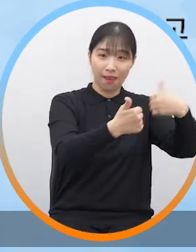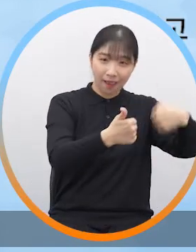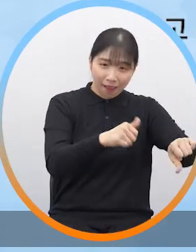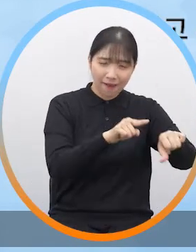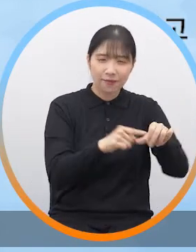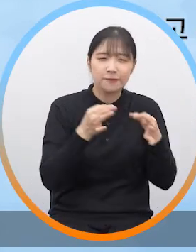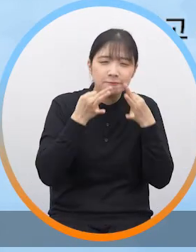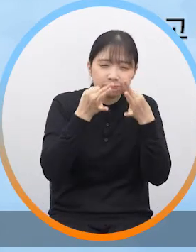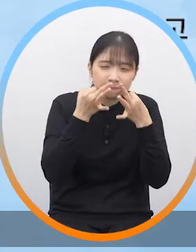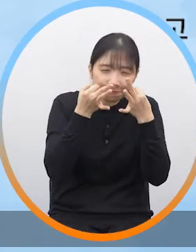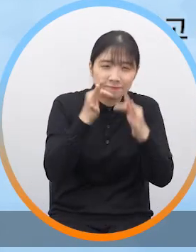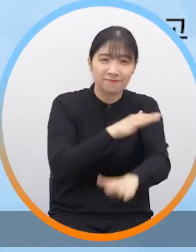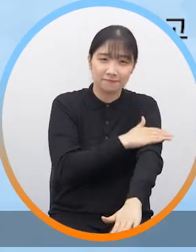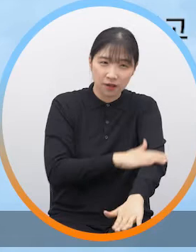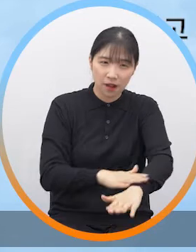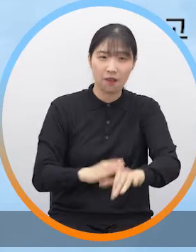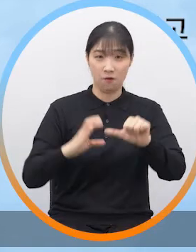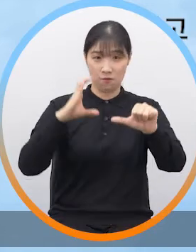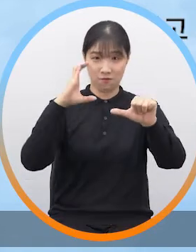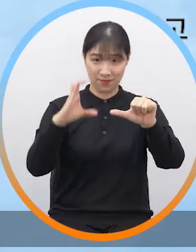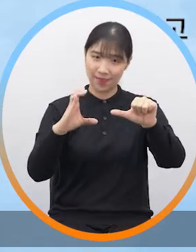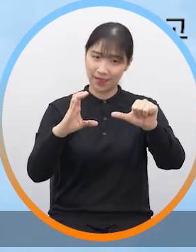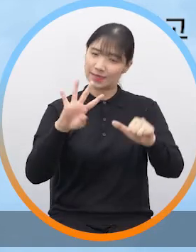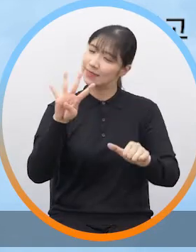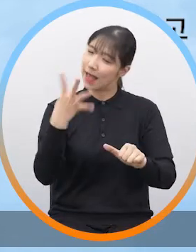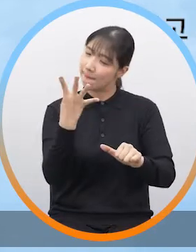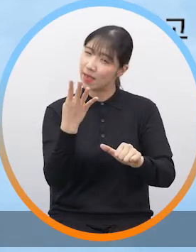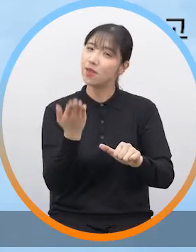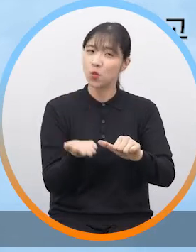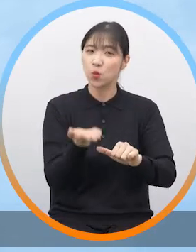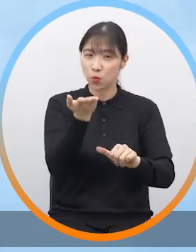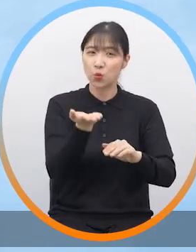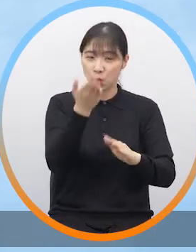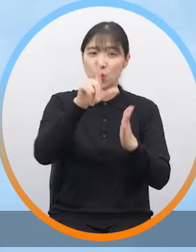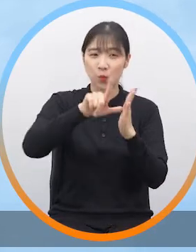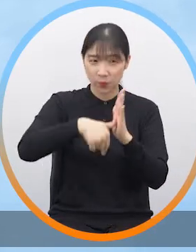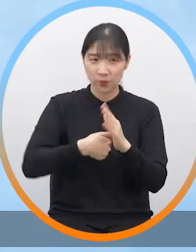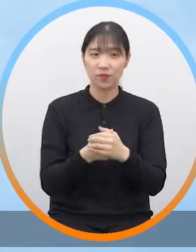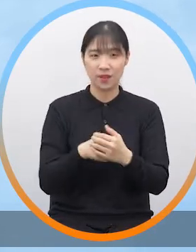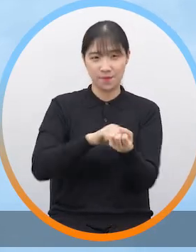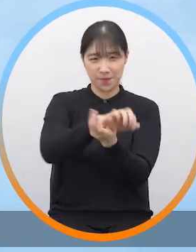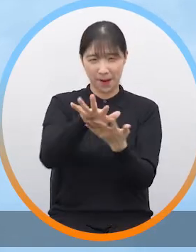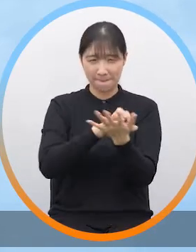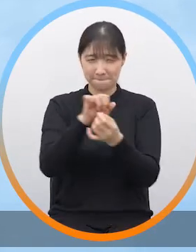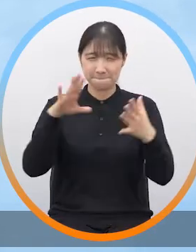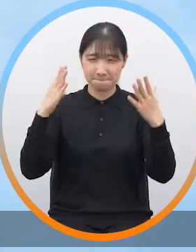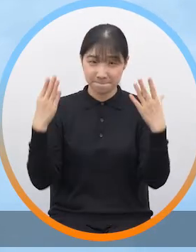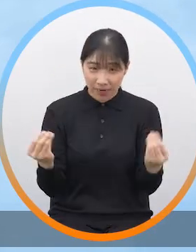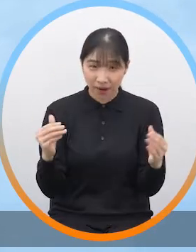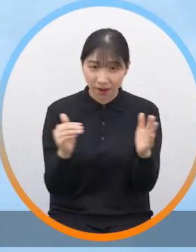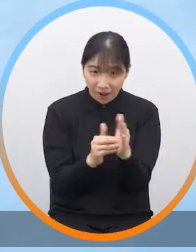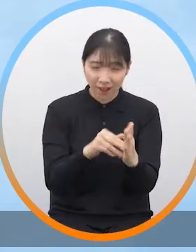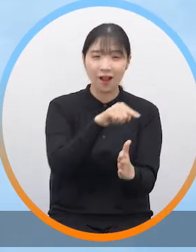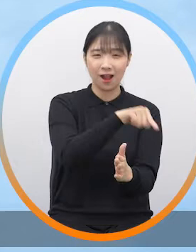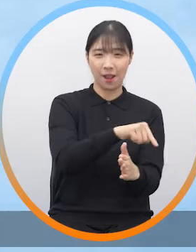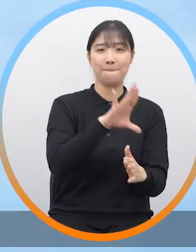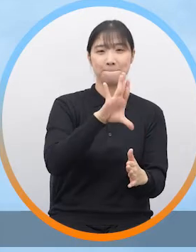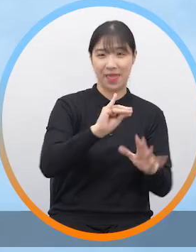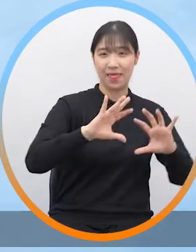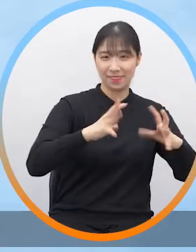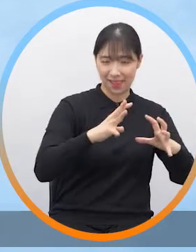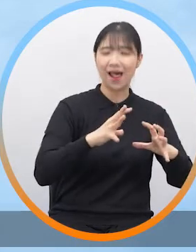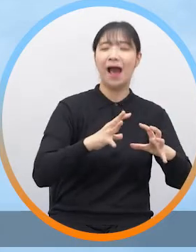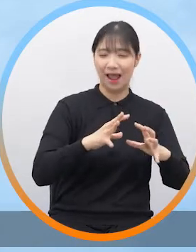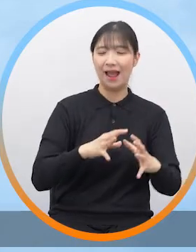의한 것이었고 5세기 초 400년대 아주 초반이죠. 전란의 종료 직후 백제는 그 답례로